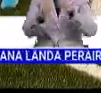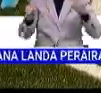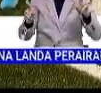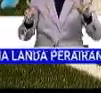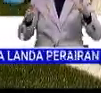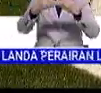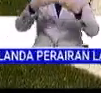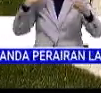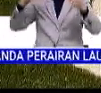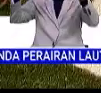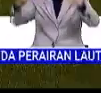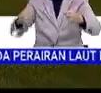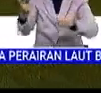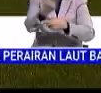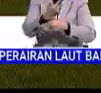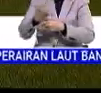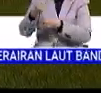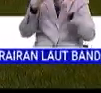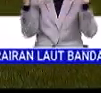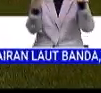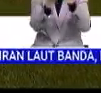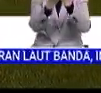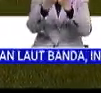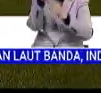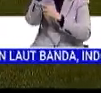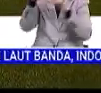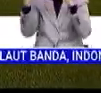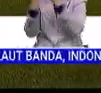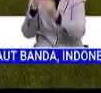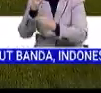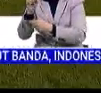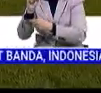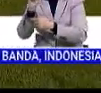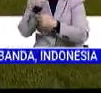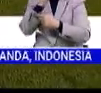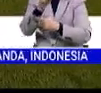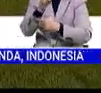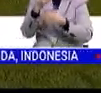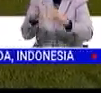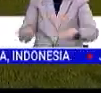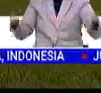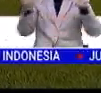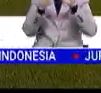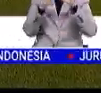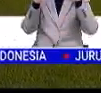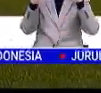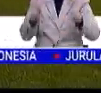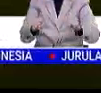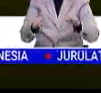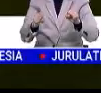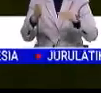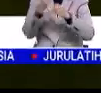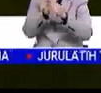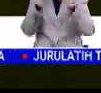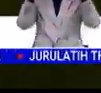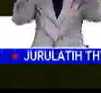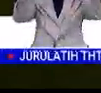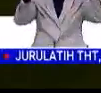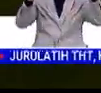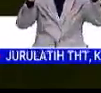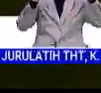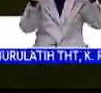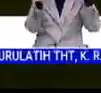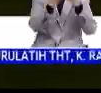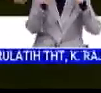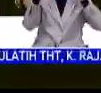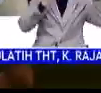sebelum bersaing dengan ketiga-tiga pasukan dalam aksi kumpulan G itu merupakan faktor utama yang mampu membawa kepada kejayaan skuad Harimau